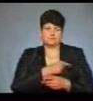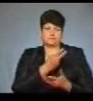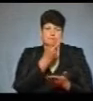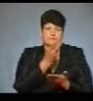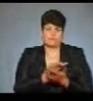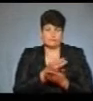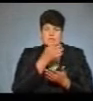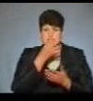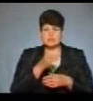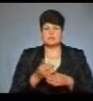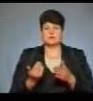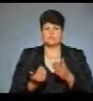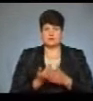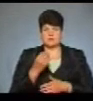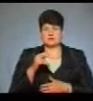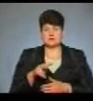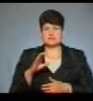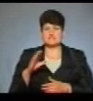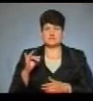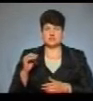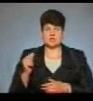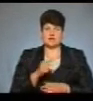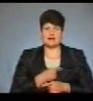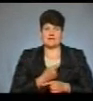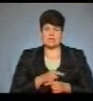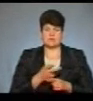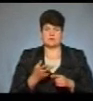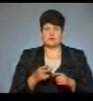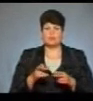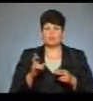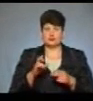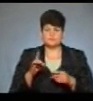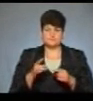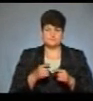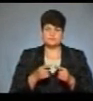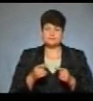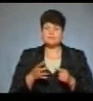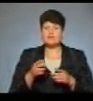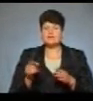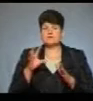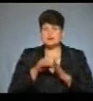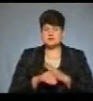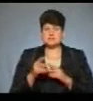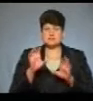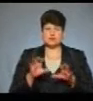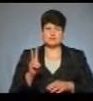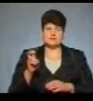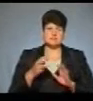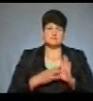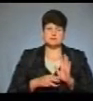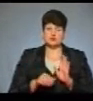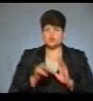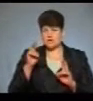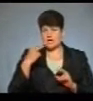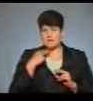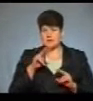новинам лікар Бучицької швидкої Лариса Свіжак. Подію внесли до єдиного реєстру досудових розслідувань відповідно до статті 286 Кримінального